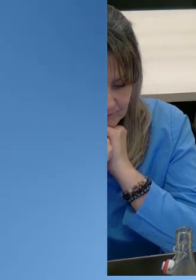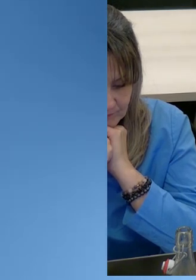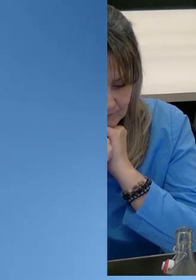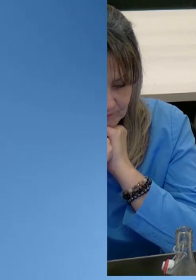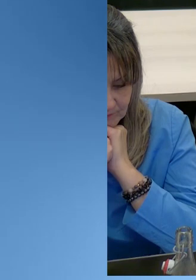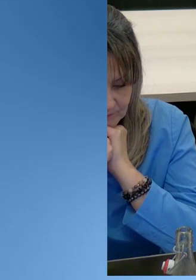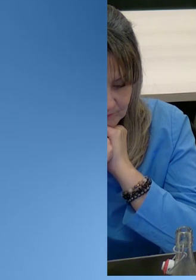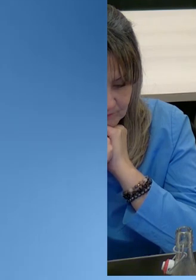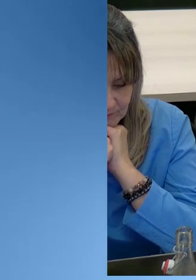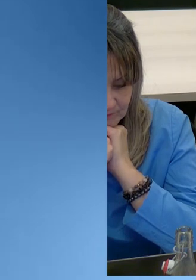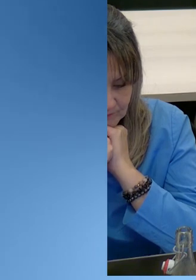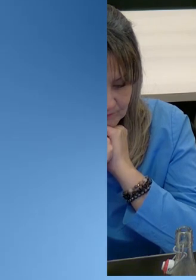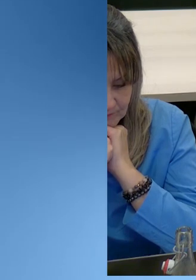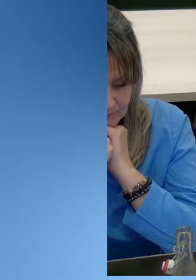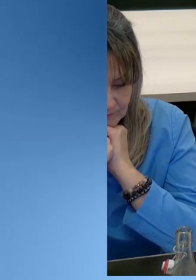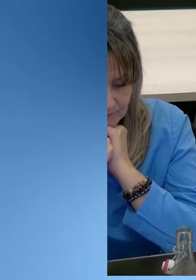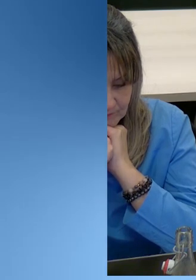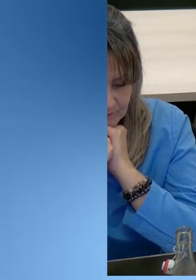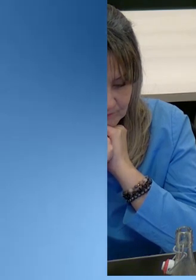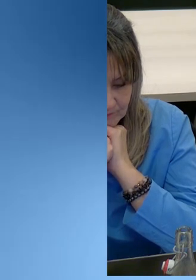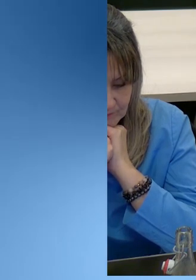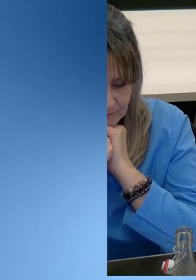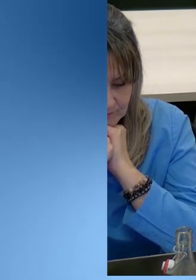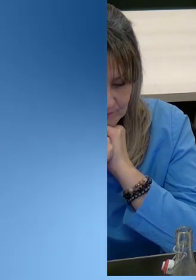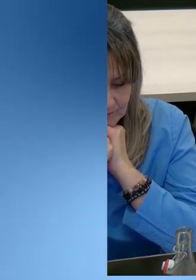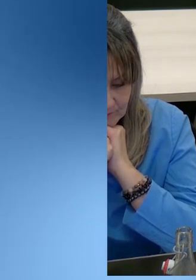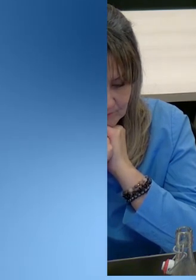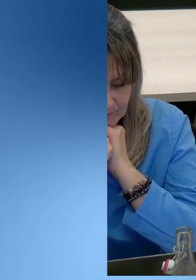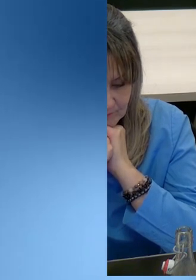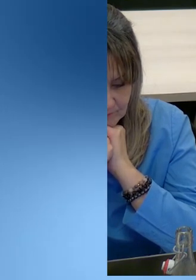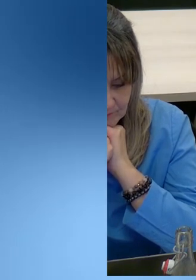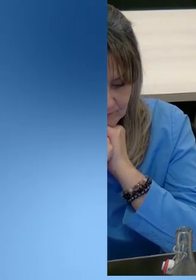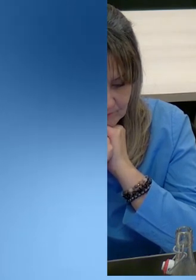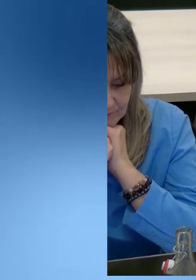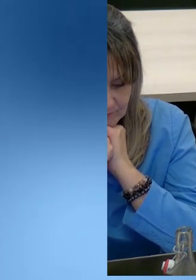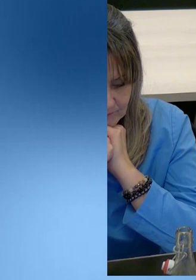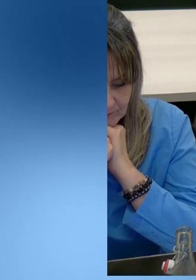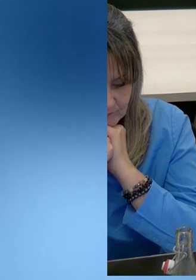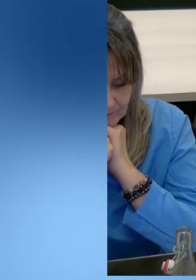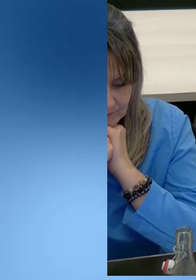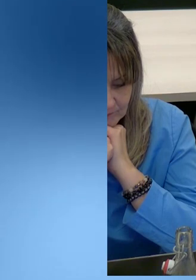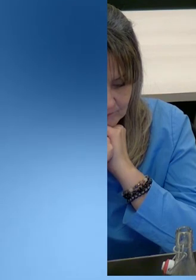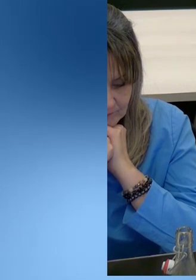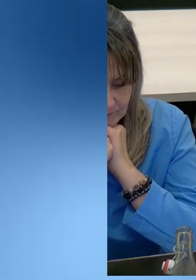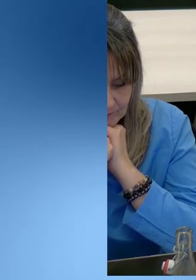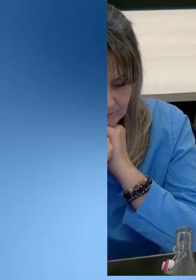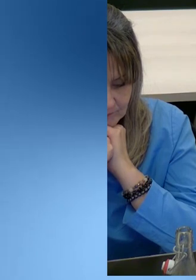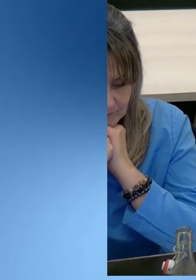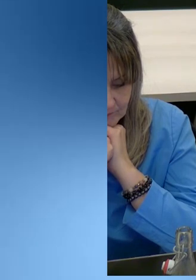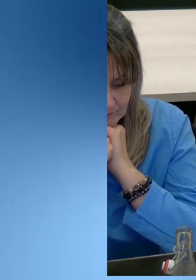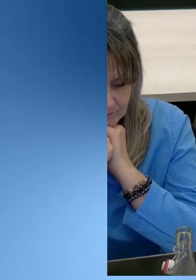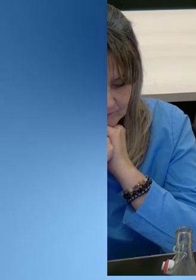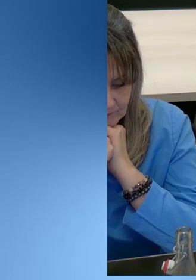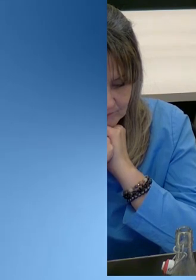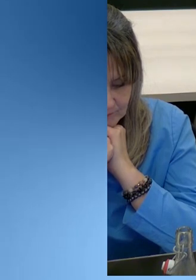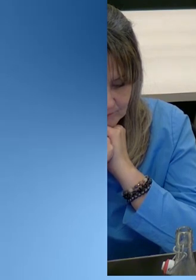conforté de 2023 sur les sur l'été parce que visiblement euh tous les enfants de grenob partent donc ça veut dire que on devrait avoir des meilleurs chiffres en